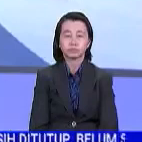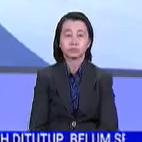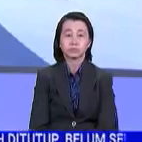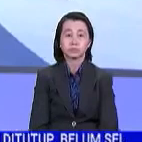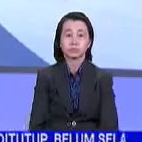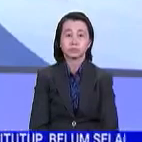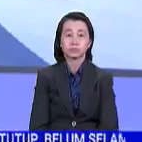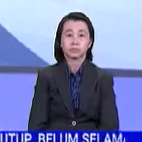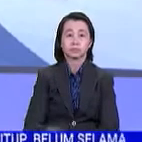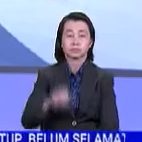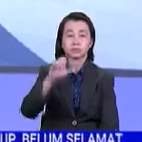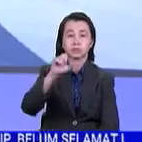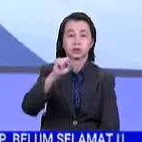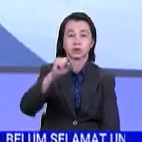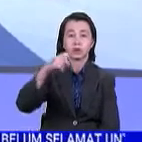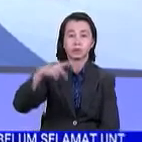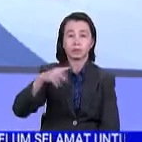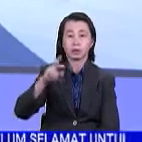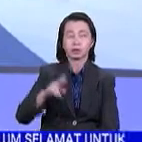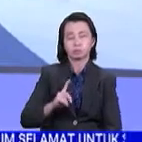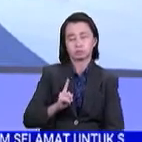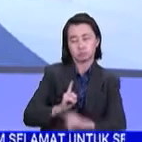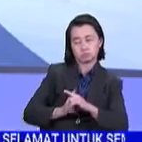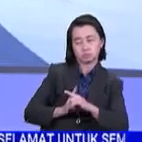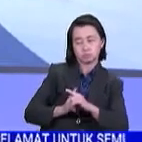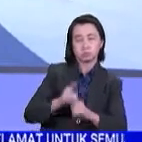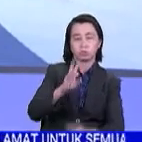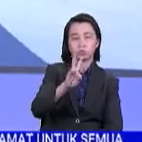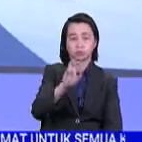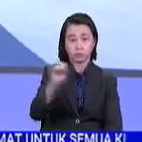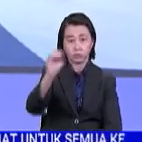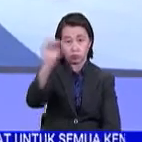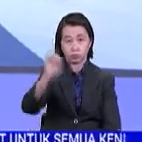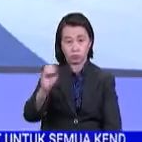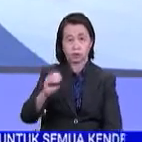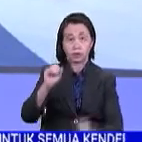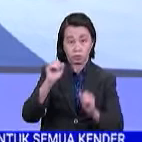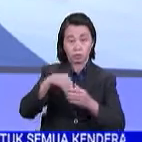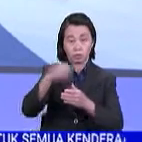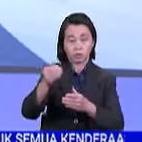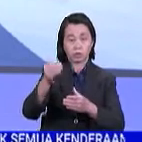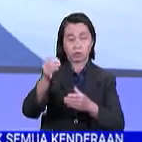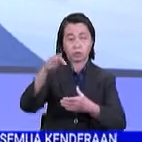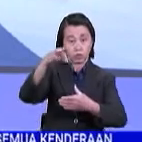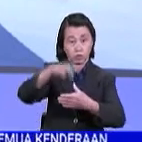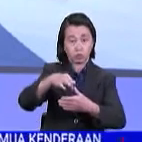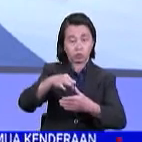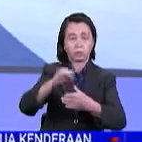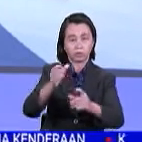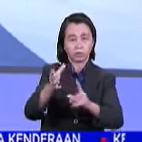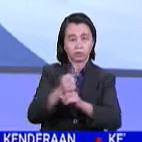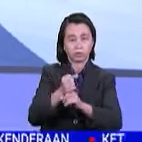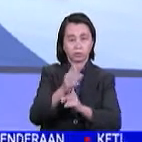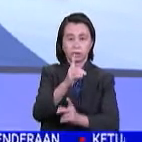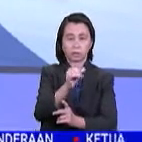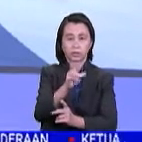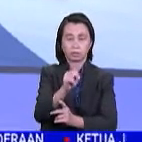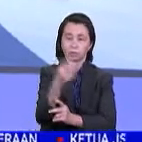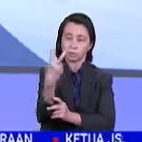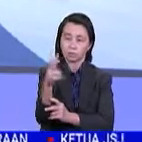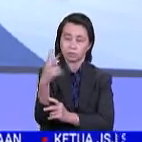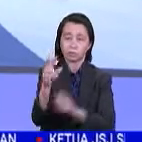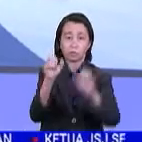Hai xeroncaia pilihanraya SBO optimization 70 protes keluar mengundi mampu dicapai pada biar you don't throw a